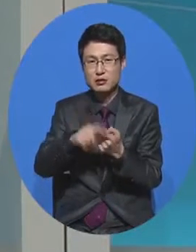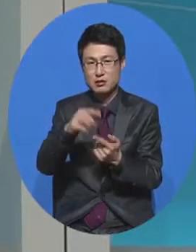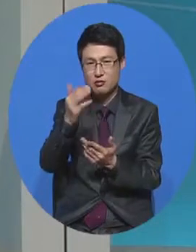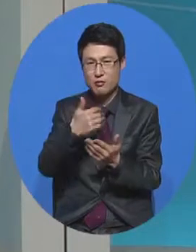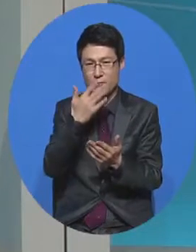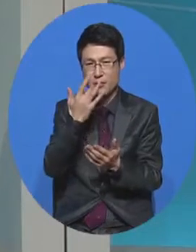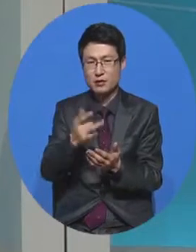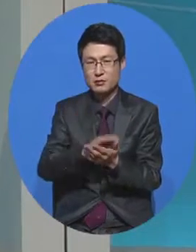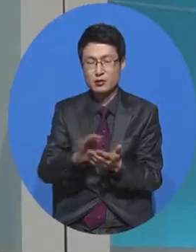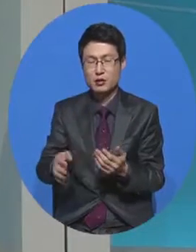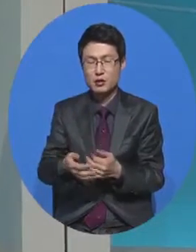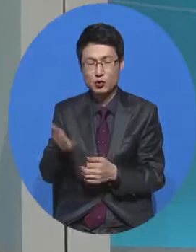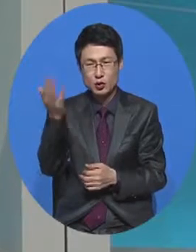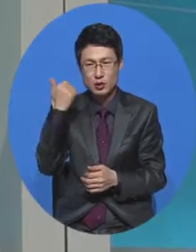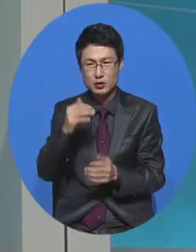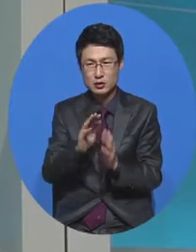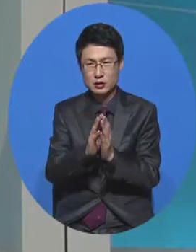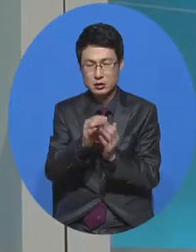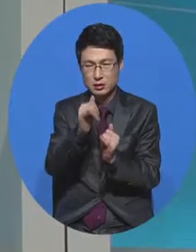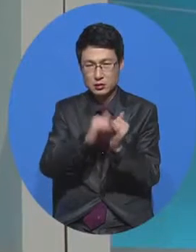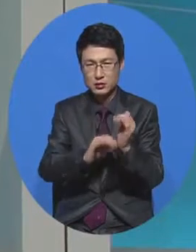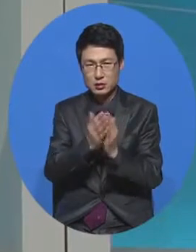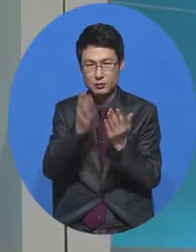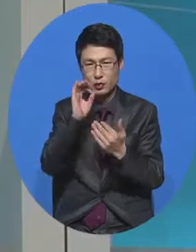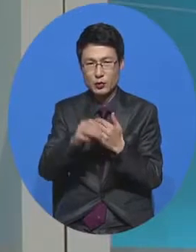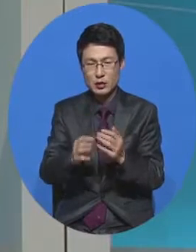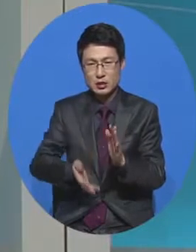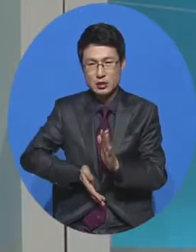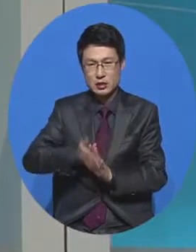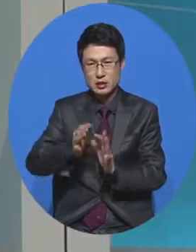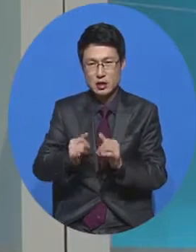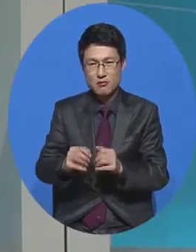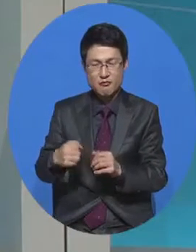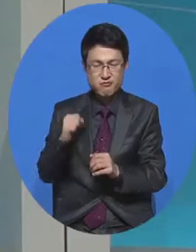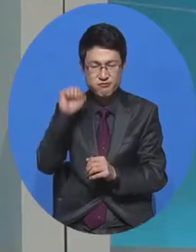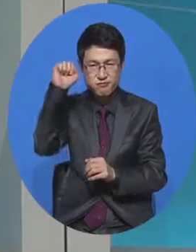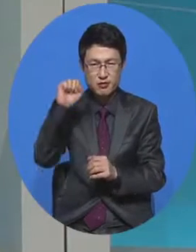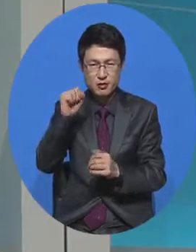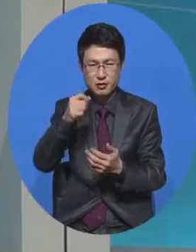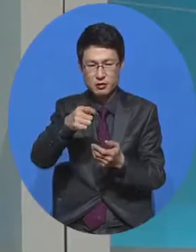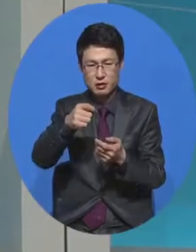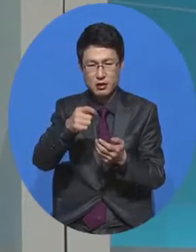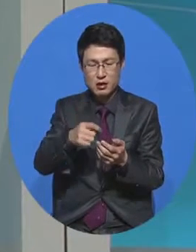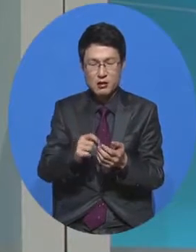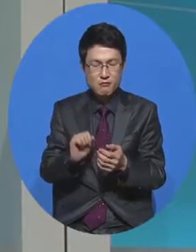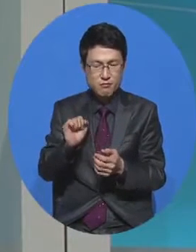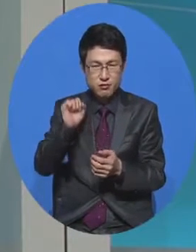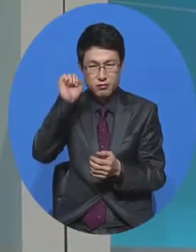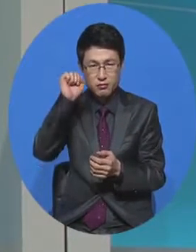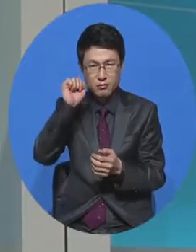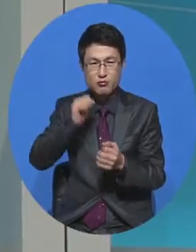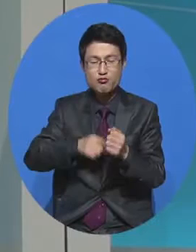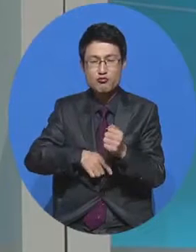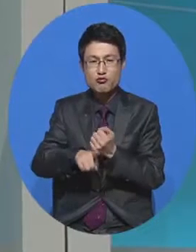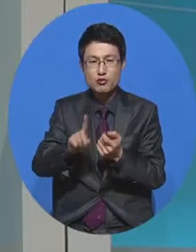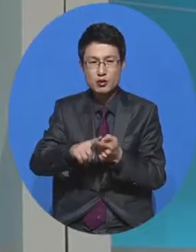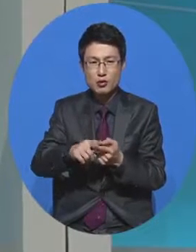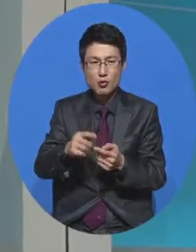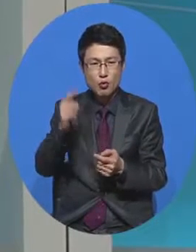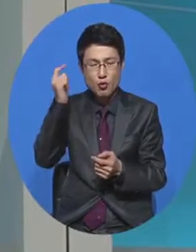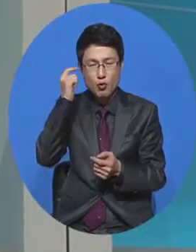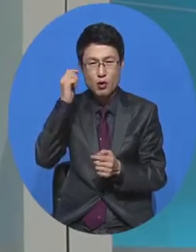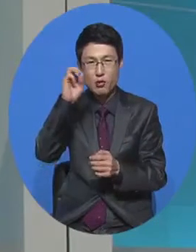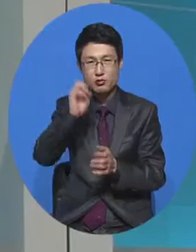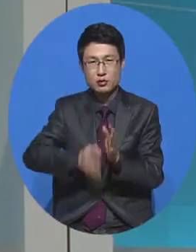기존의 교과서에 보면 시민군의 골 김훈 등 못 안구가 제가 제시 되면서 왜 강조 시민들은 총을 들 수밖에